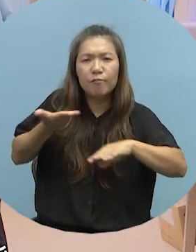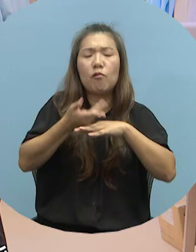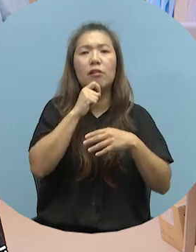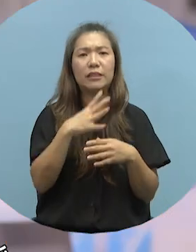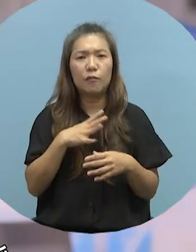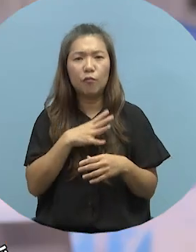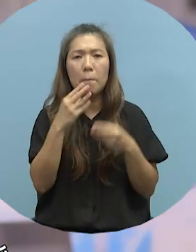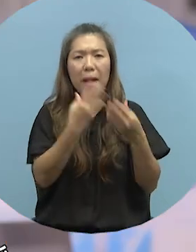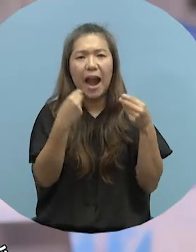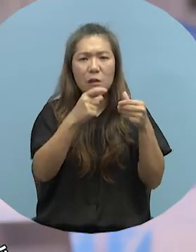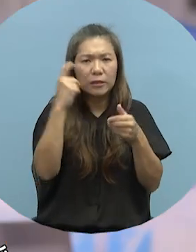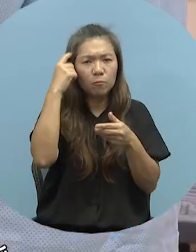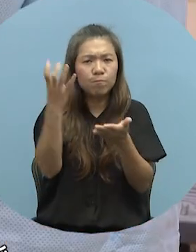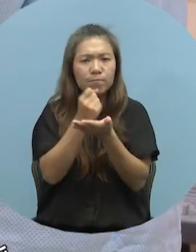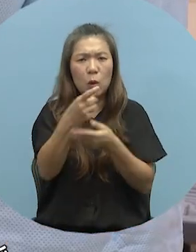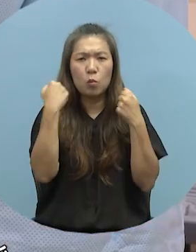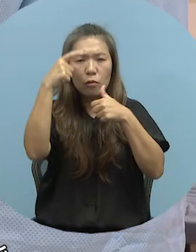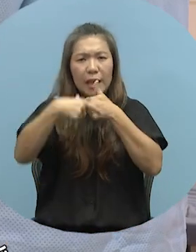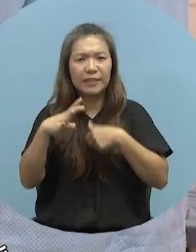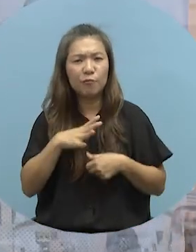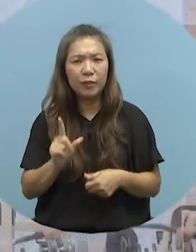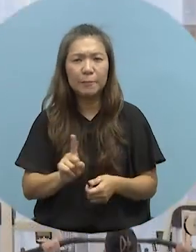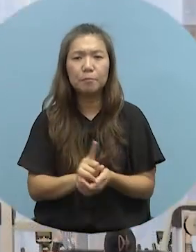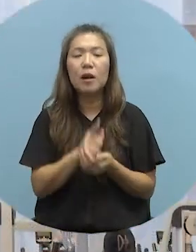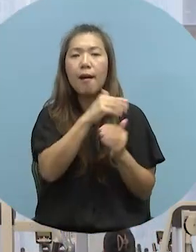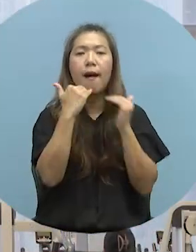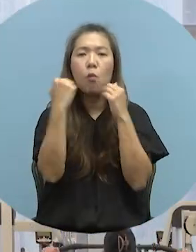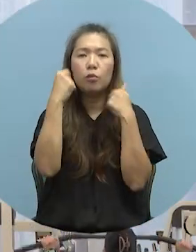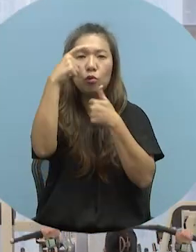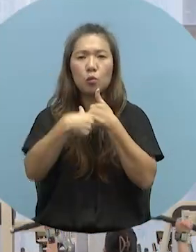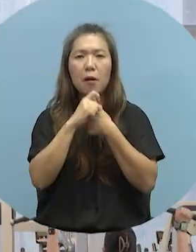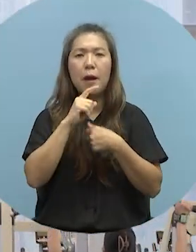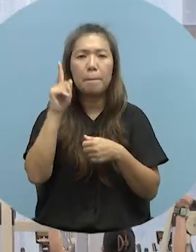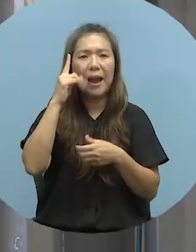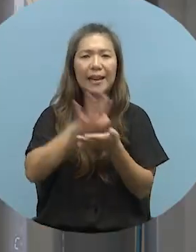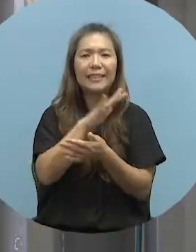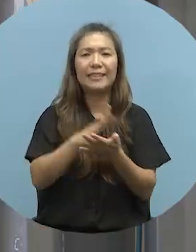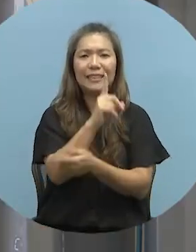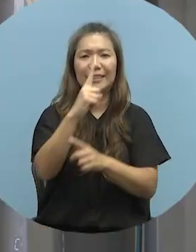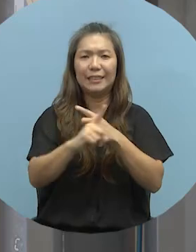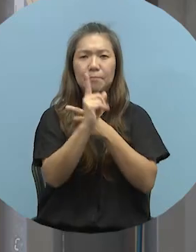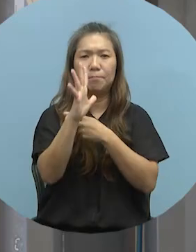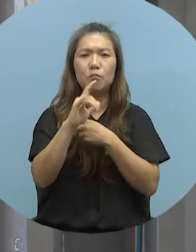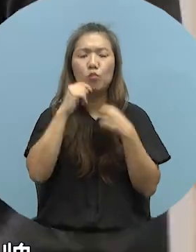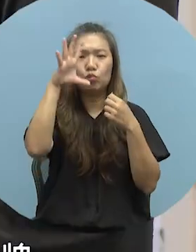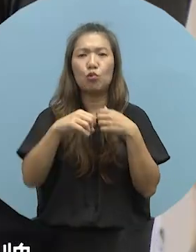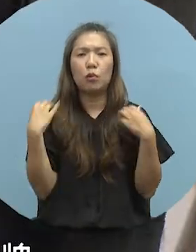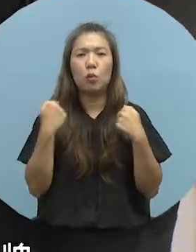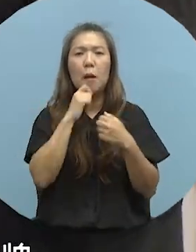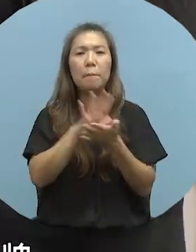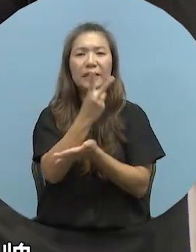等，让教练更好掌握运动员嘅状态。佢期望运动员喺出年第15届全国运动会